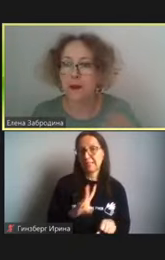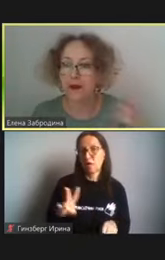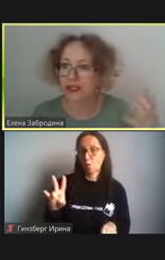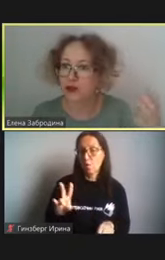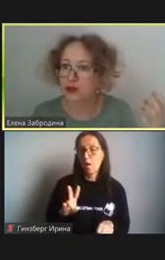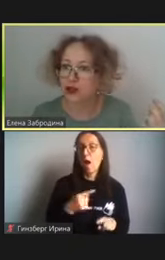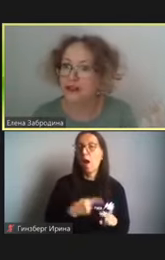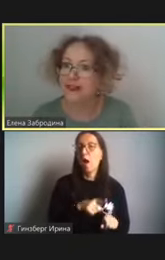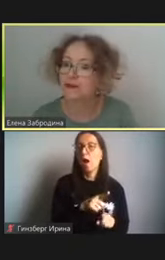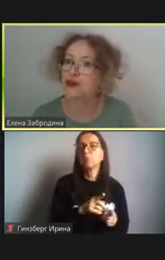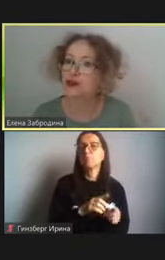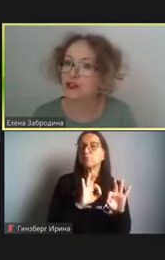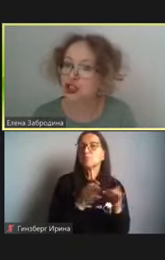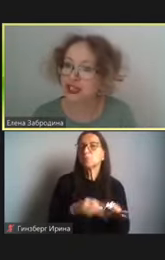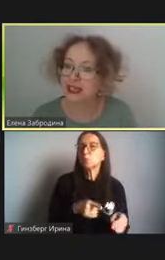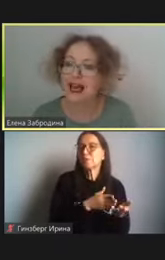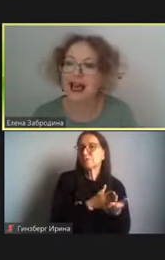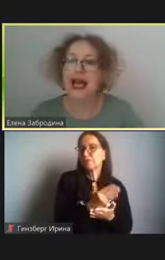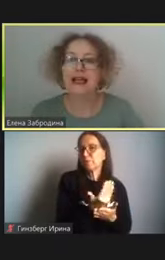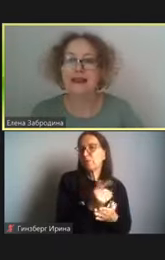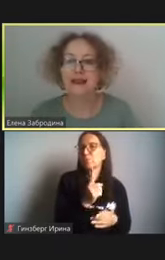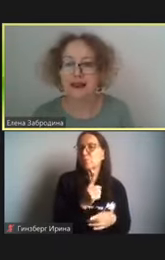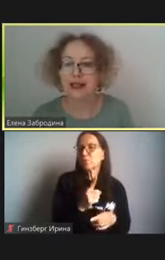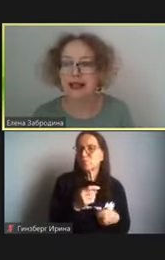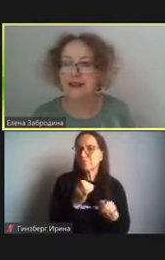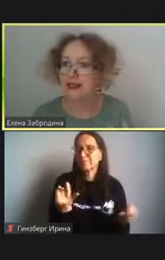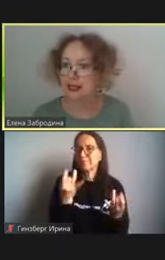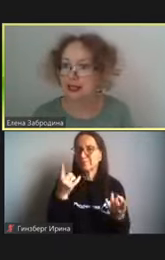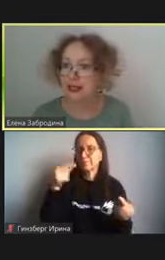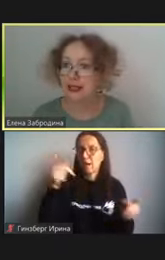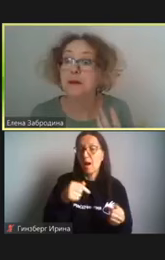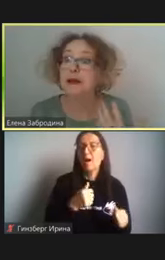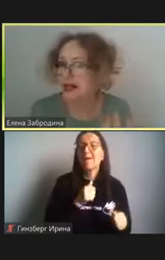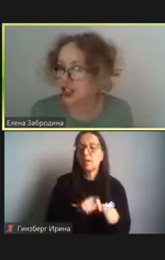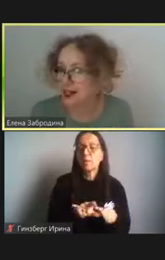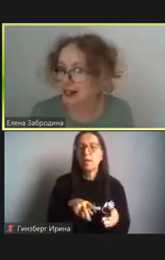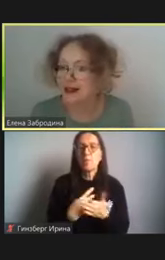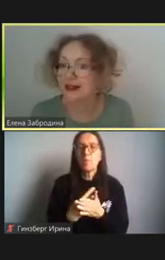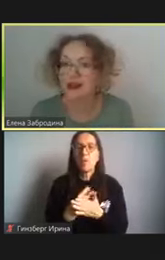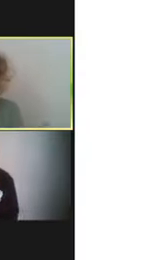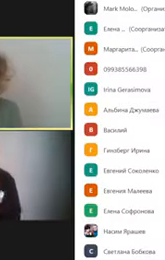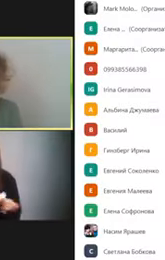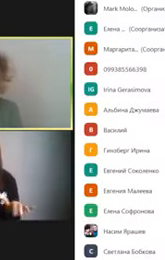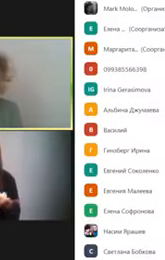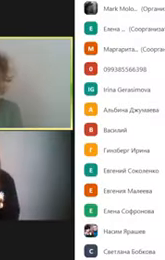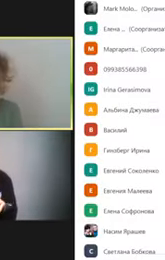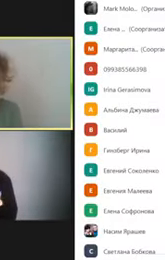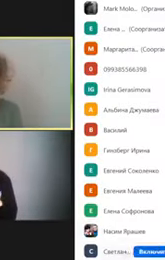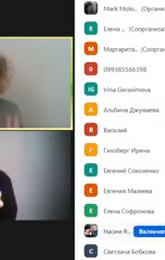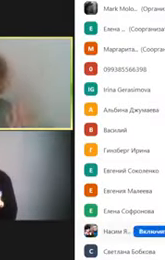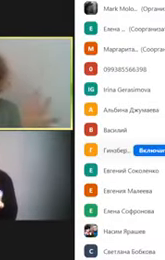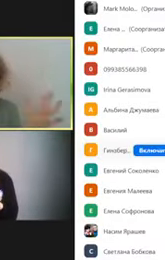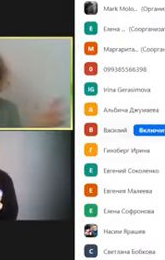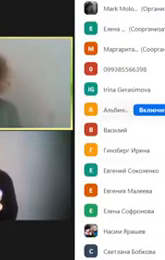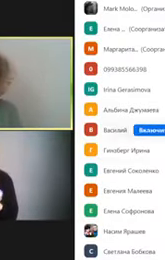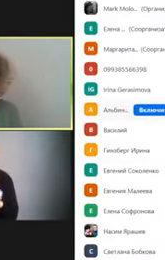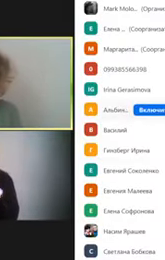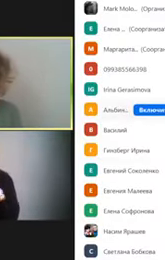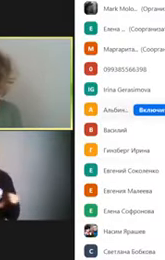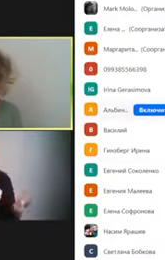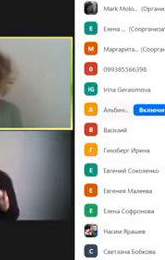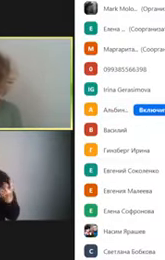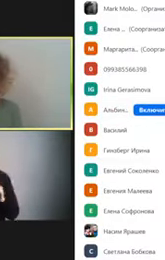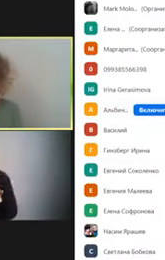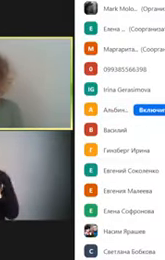Тем, что оно показывает эту динамику и движение и заставляет зрителя, прихожанина, который в церковь приходит, который видит вот